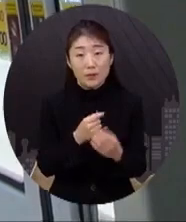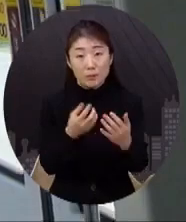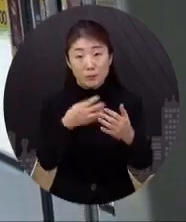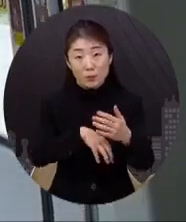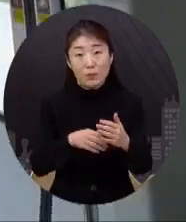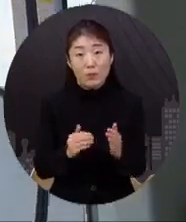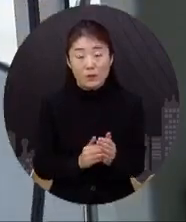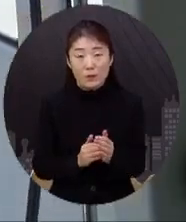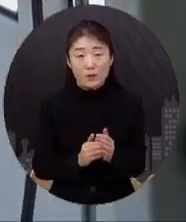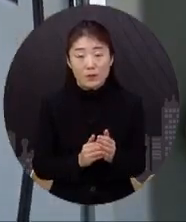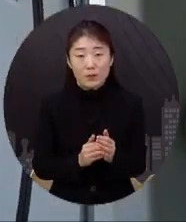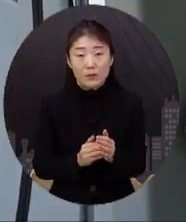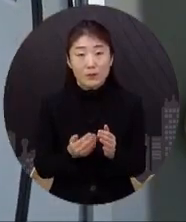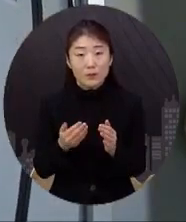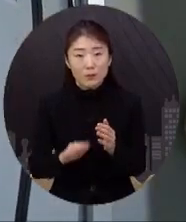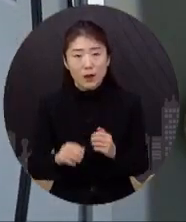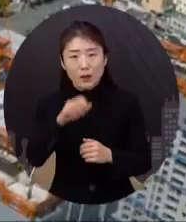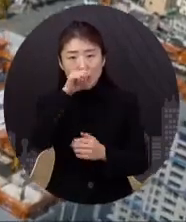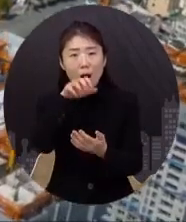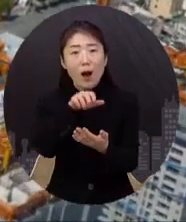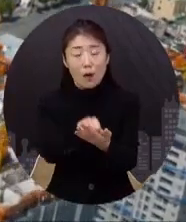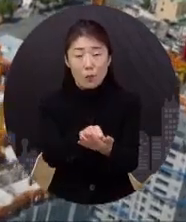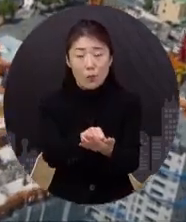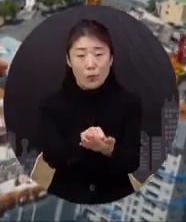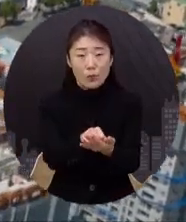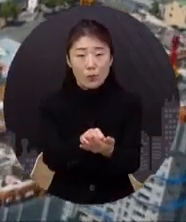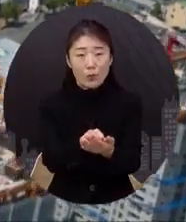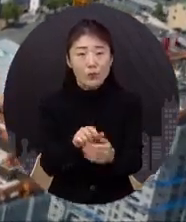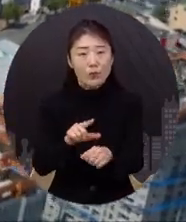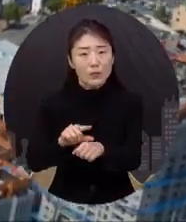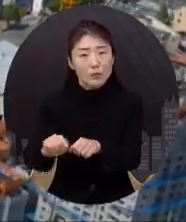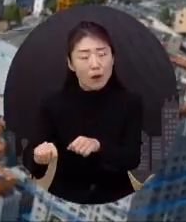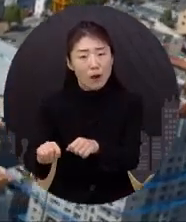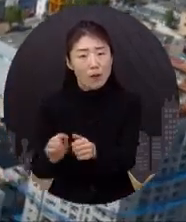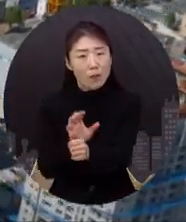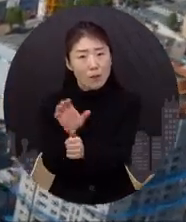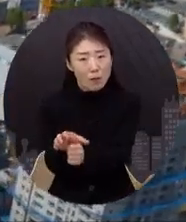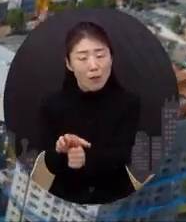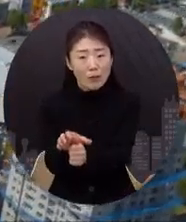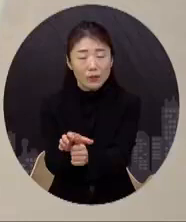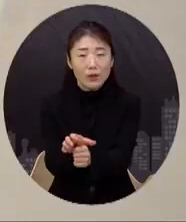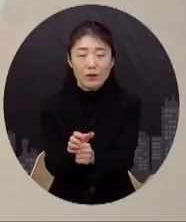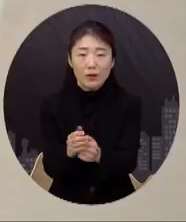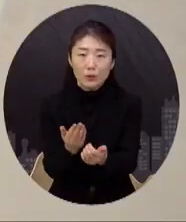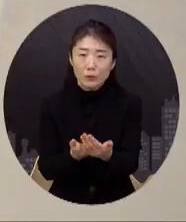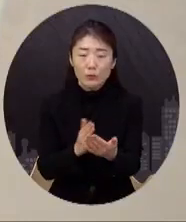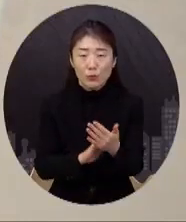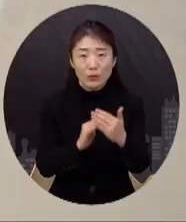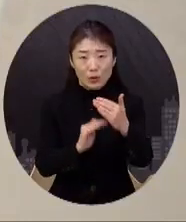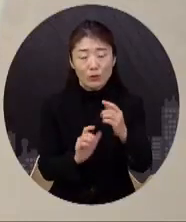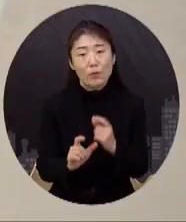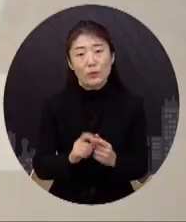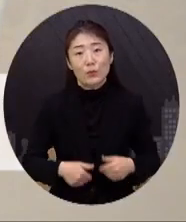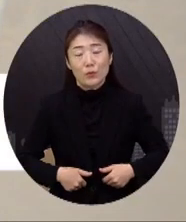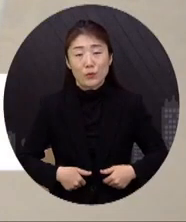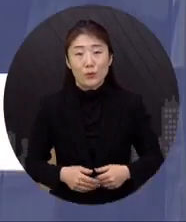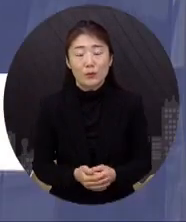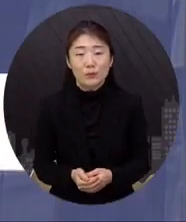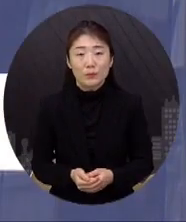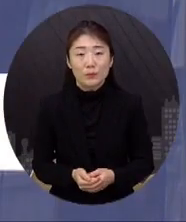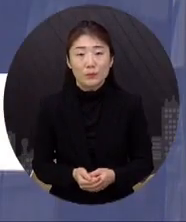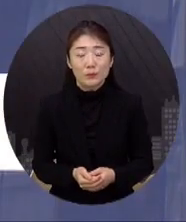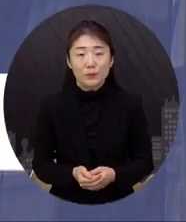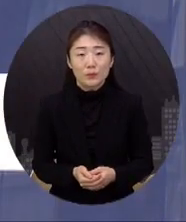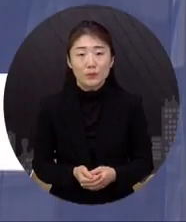하지만 초광역 단위의 예산 확보와 지방 분권 추진 등 보완해야 할 사항도 적지 않습니다. 관광이나